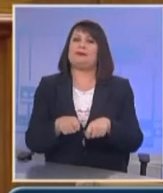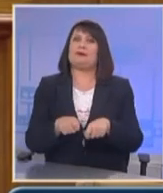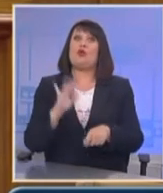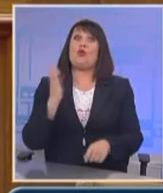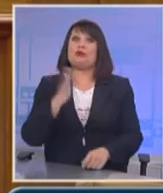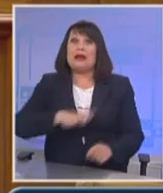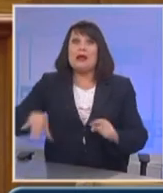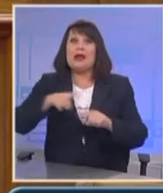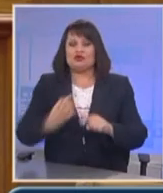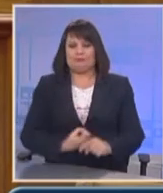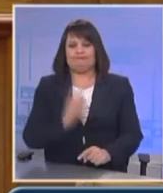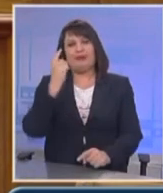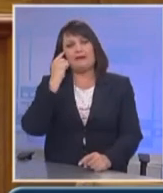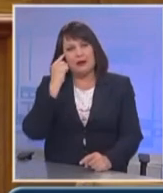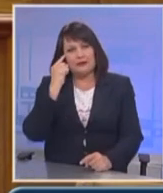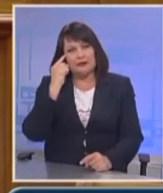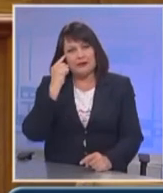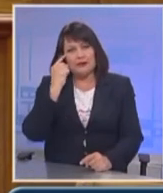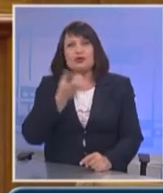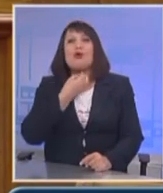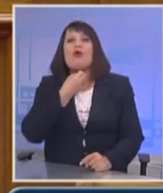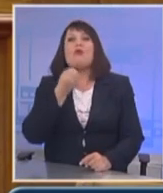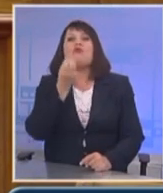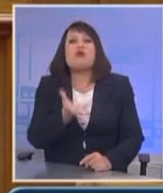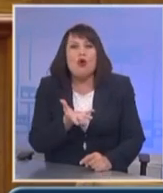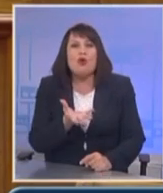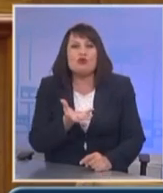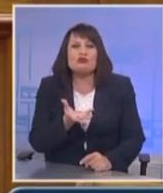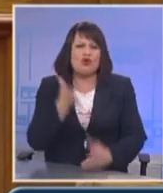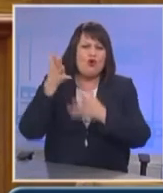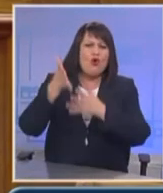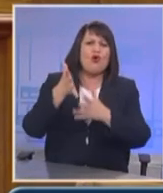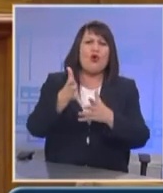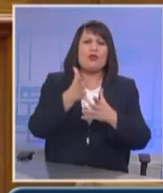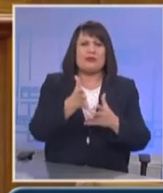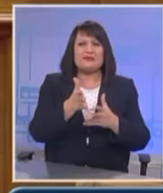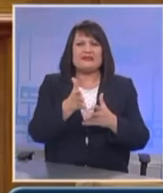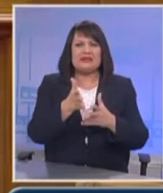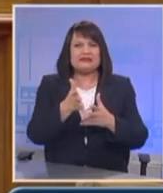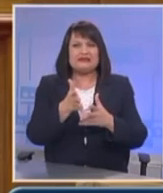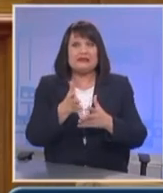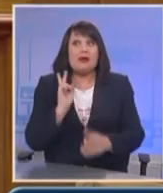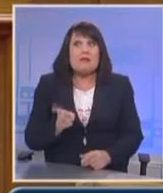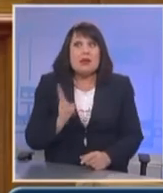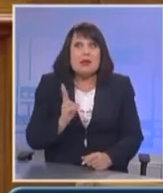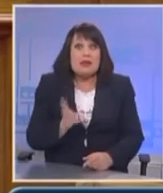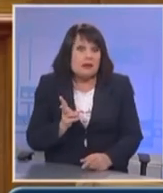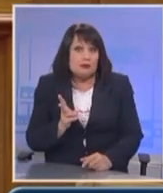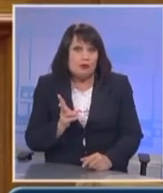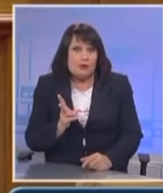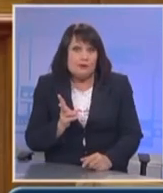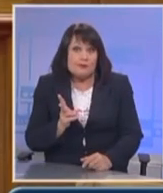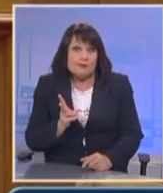λαός νιώθει ότι τον πρόδωσες, τον εξαπάτησες, τον εξέθεσες σε κινδύνους,